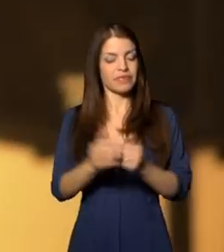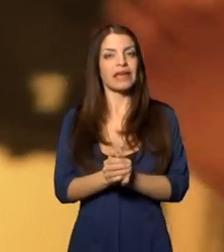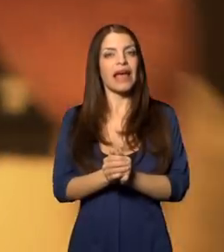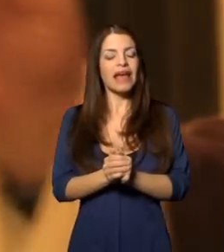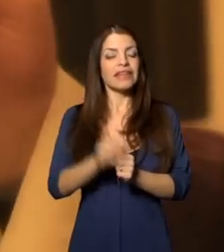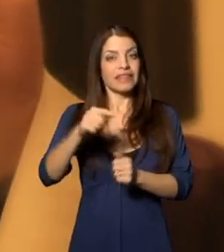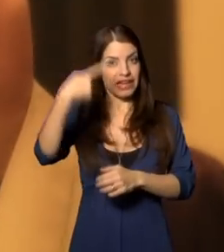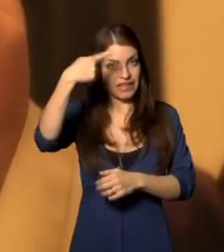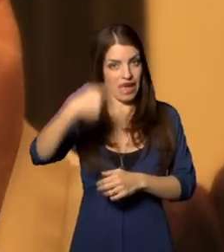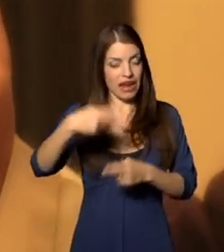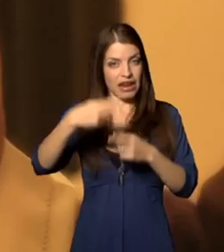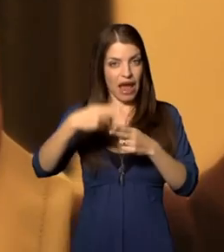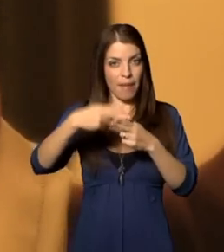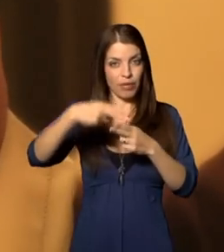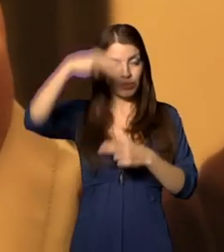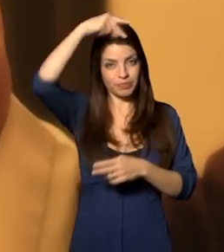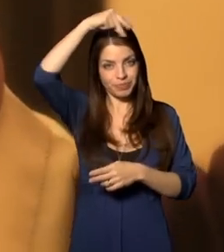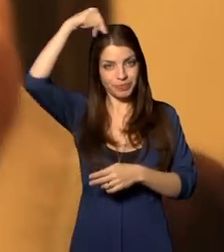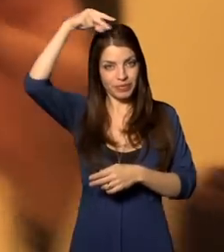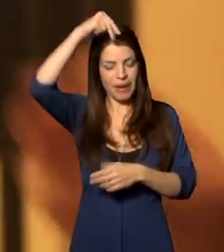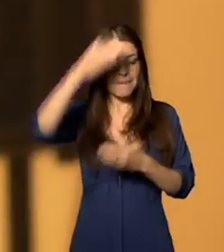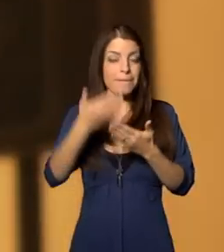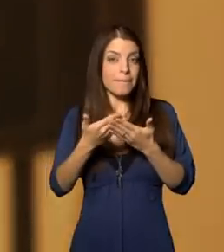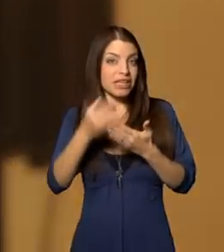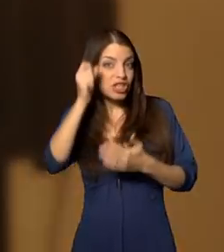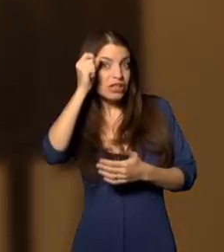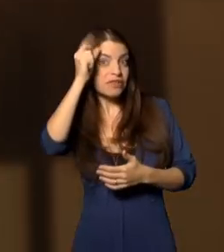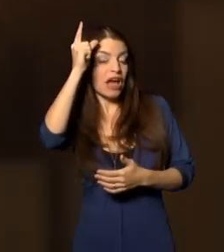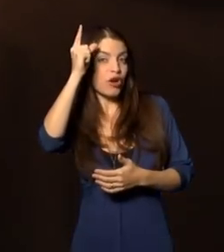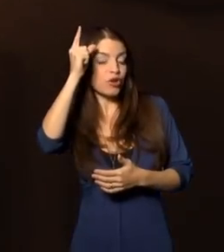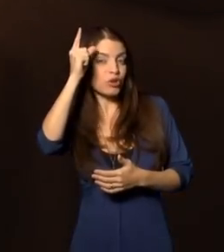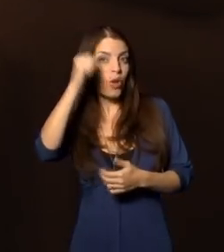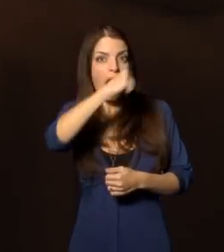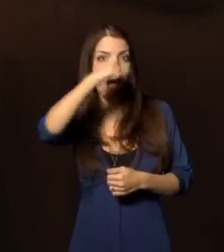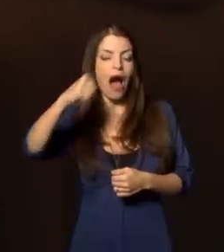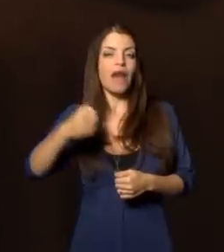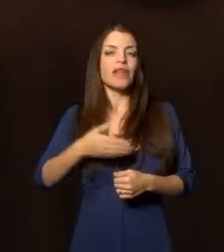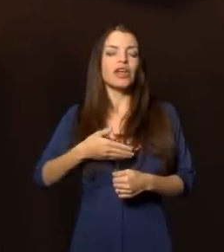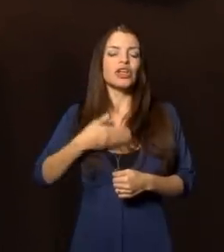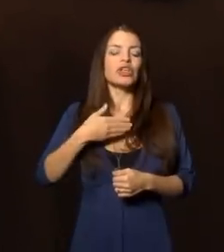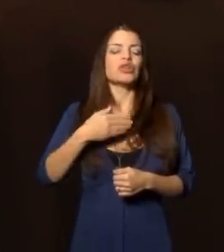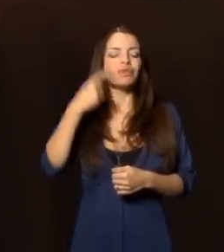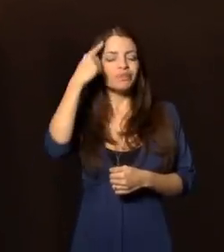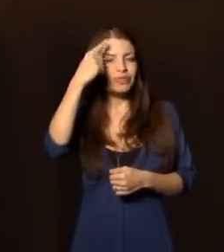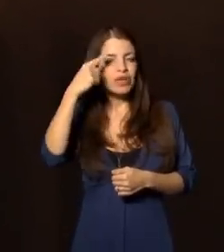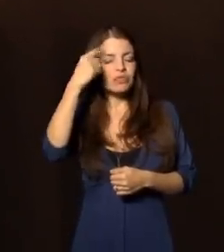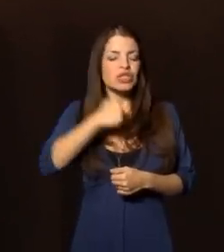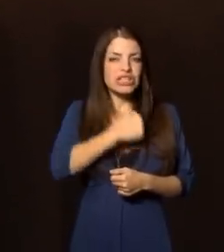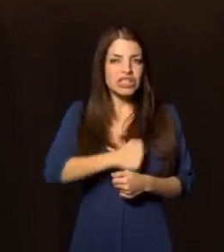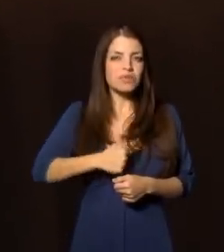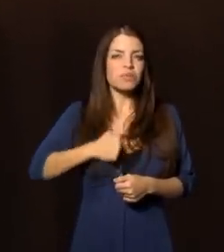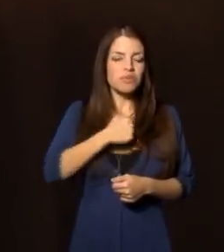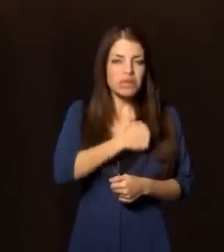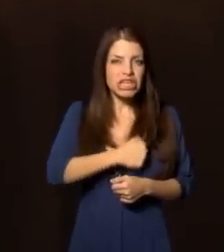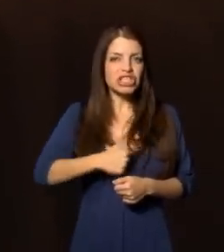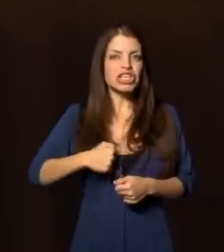il-quddiesa tqiegħed l-irmiet fuq rasna bħala sinjal li fakkarna li rridu nagħmlu penitenza